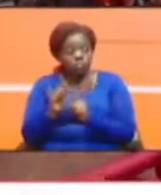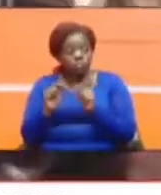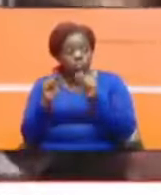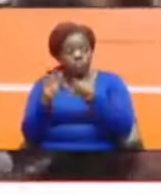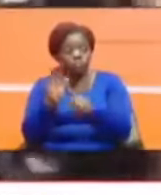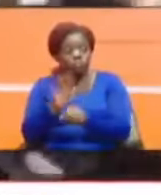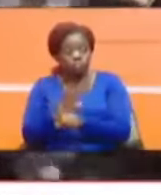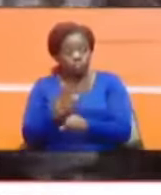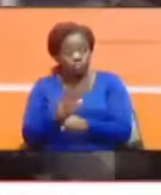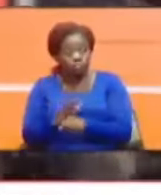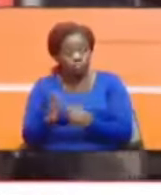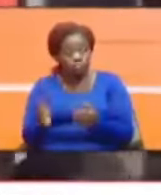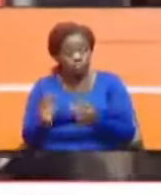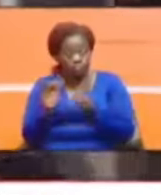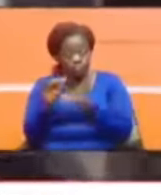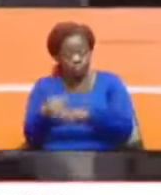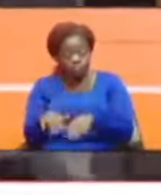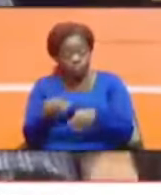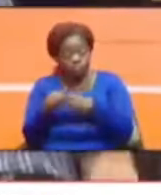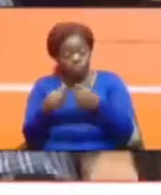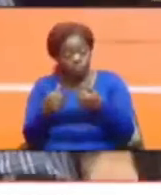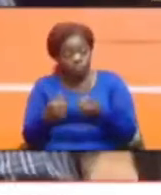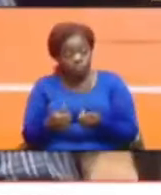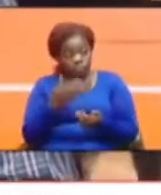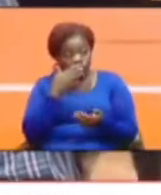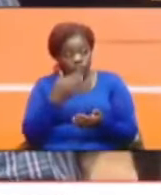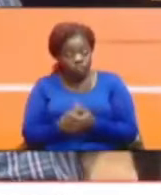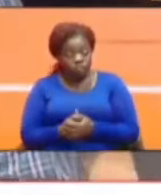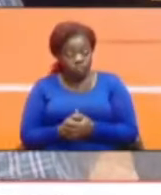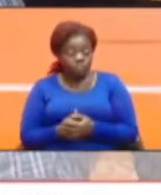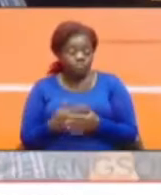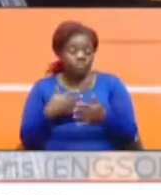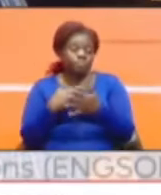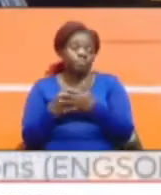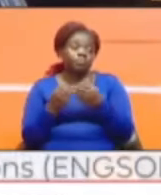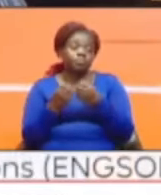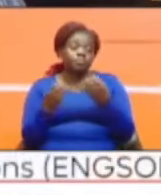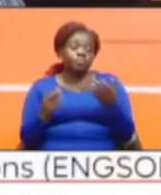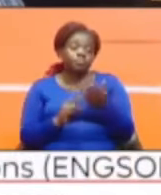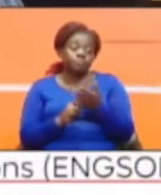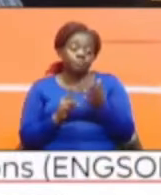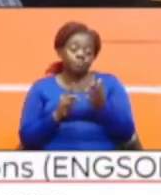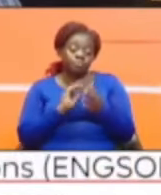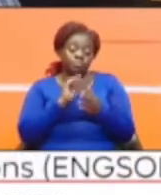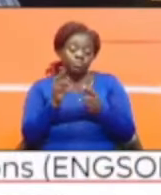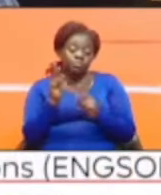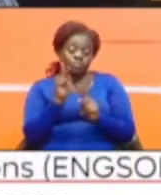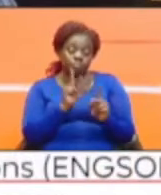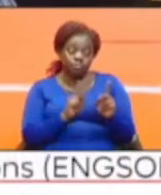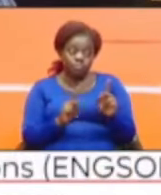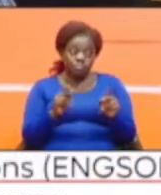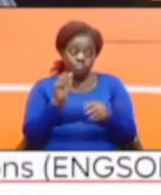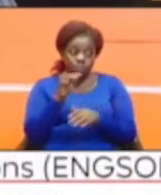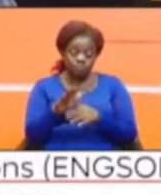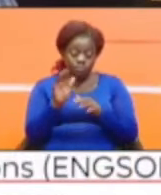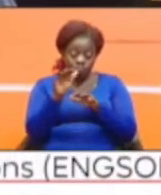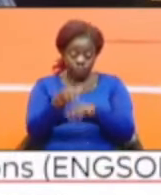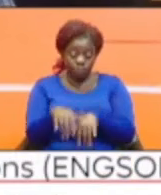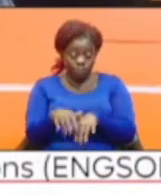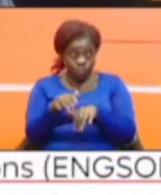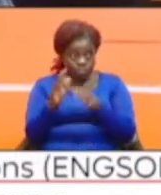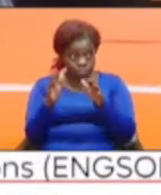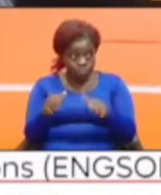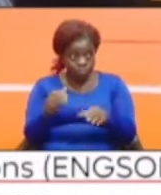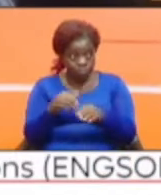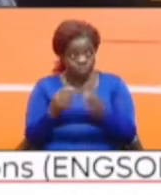mu bungi okubangulwa ku nnima ey'omulembe. Ebyuma bingi nnyo ebikozesebwa abantu baffe n'okusingira ddala abalimi ab'omu Uganda be babeera